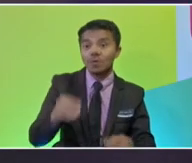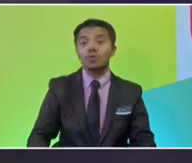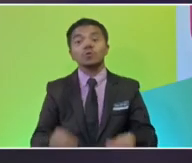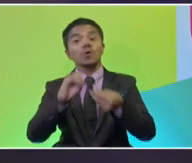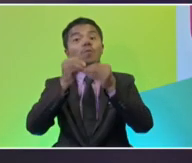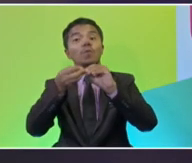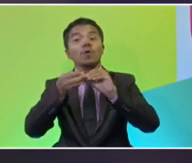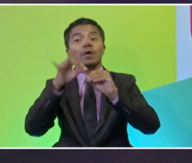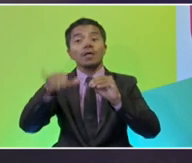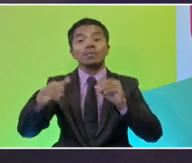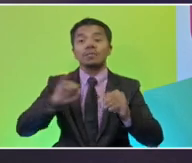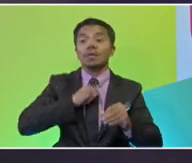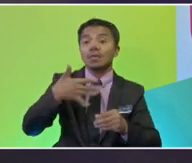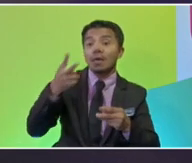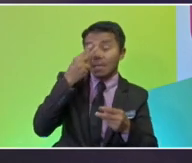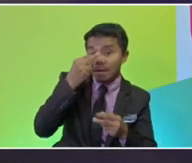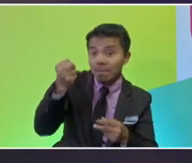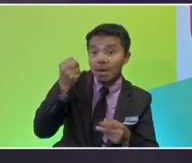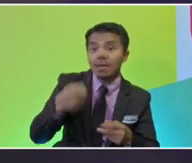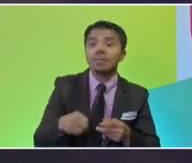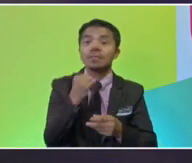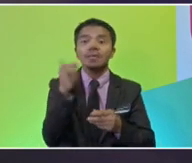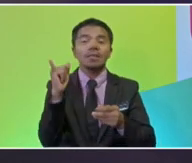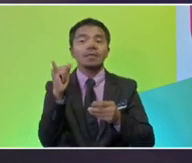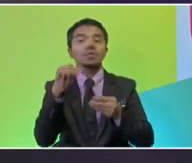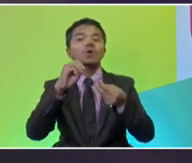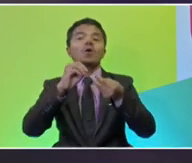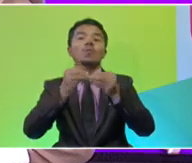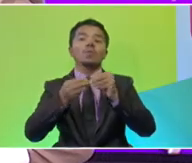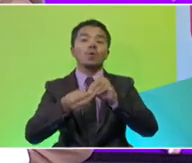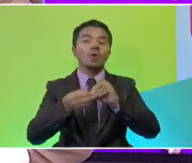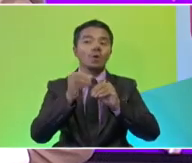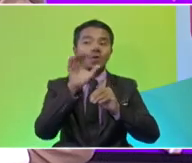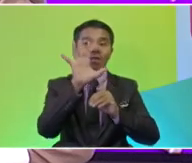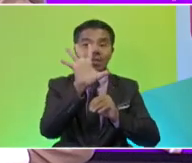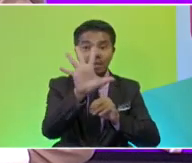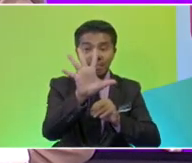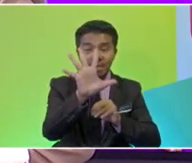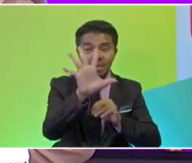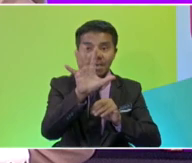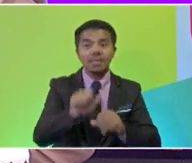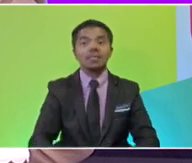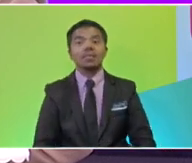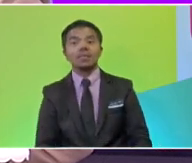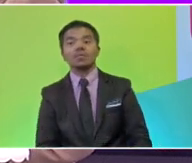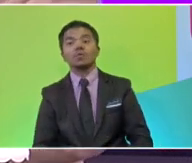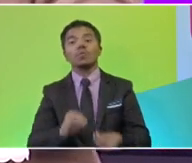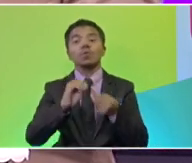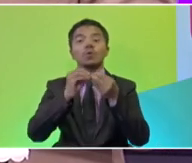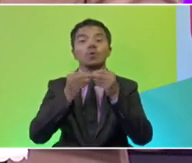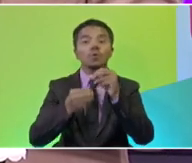kawan-kawan dengan adiknya kehadiran cahaya nunggu lima dua